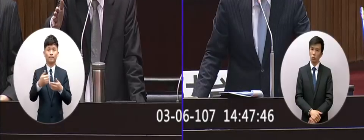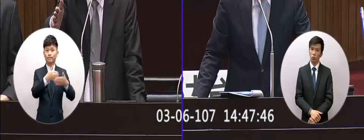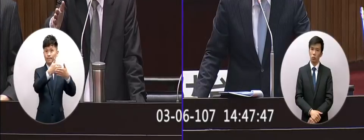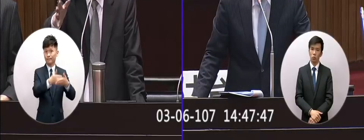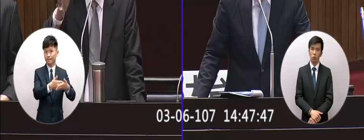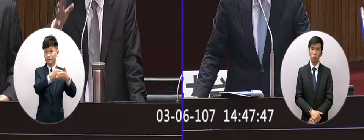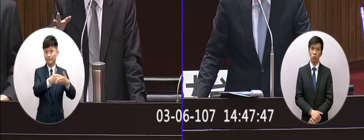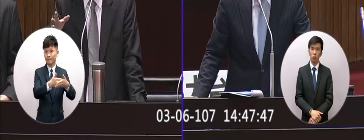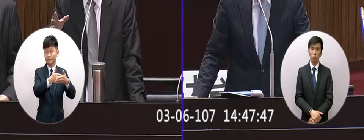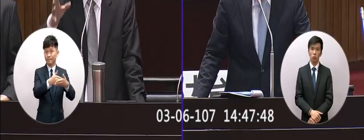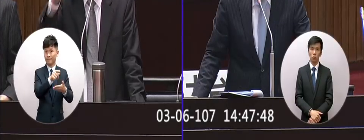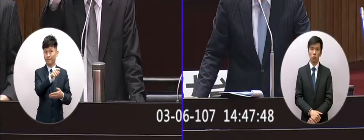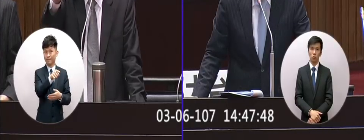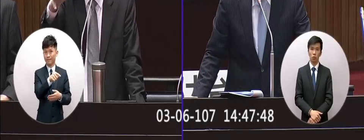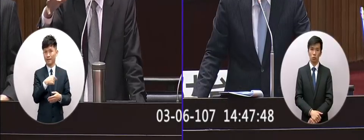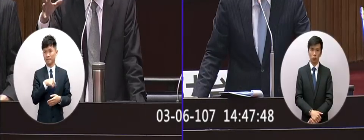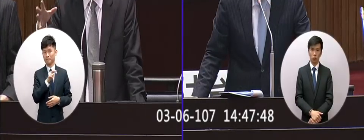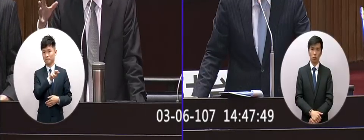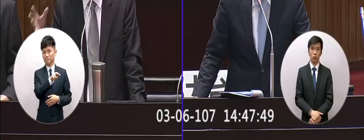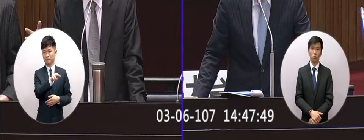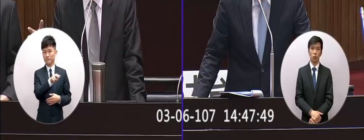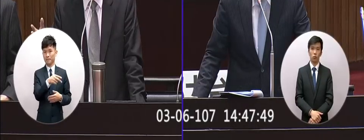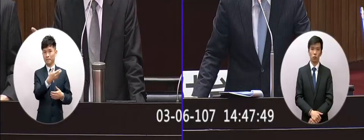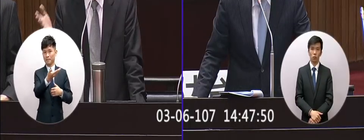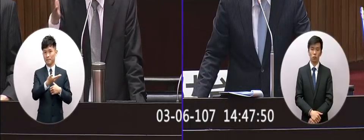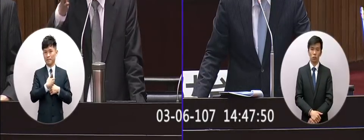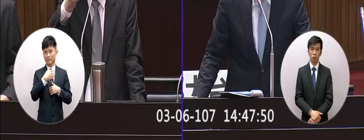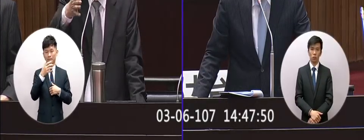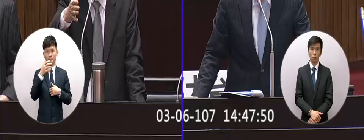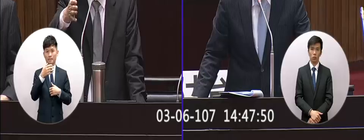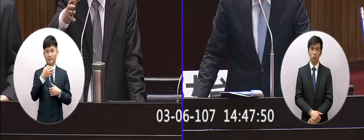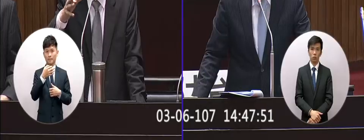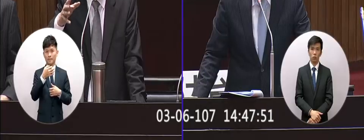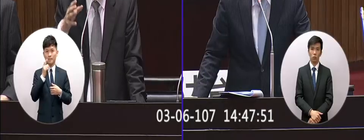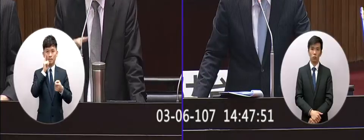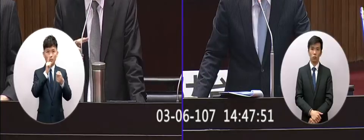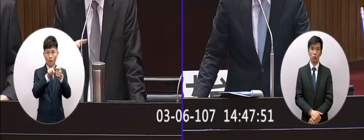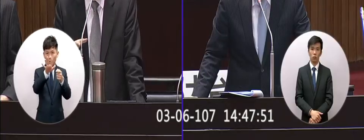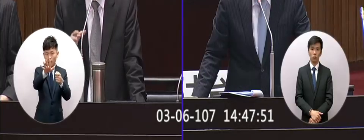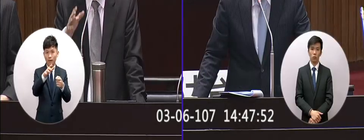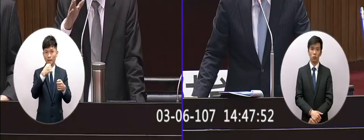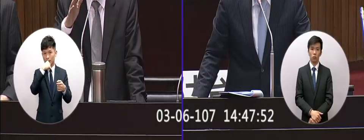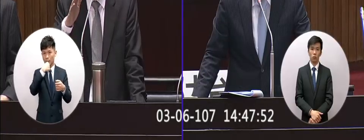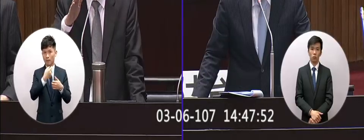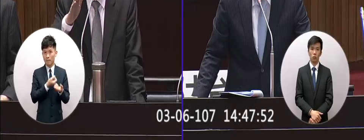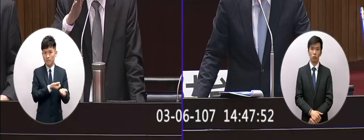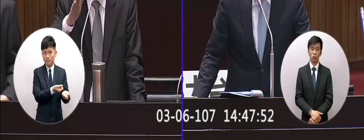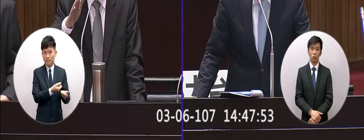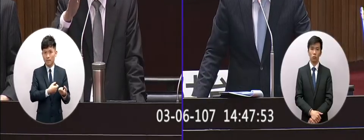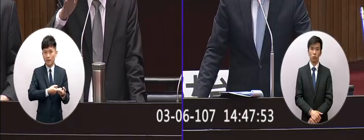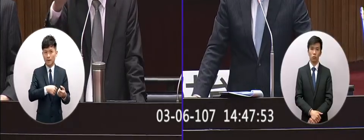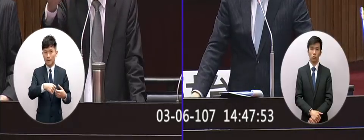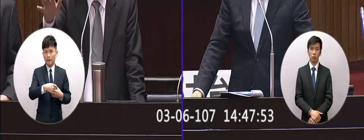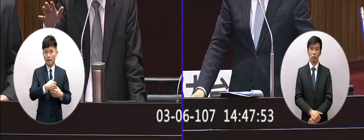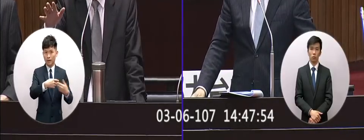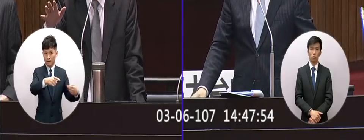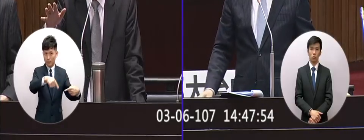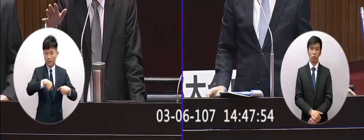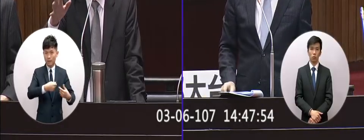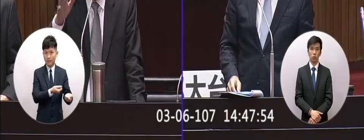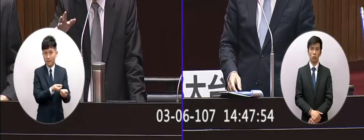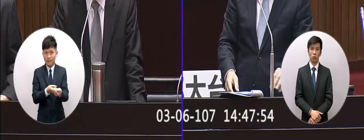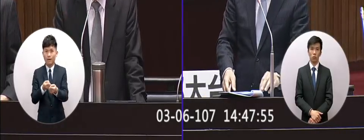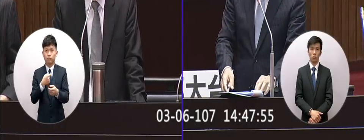国你要把它当作有政治目的持续台湾的资源也好，又或者是台湾中国未来的发